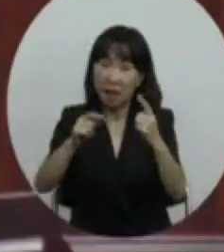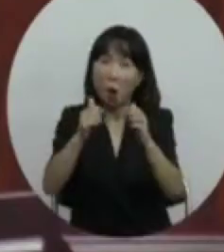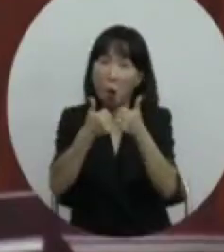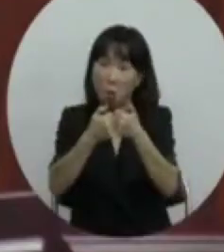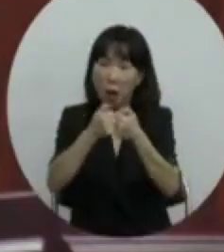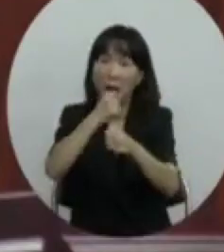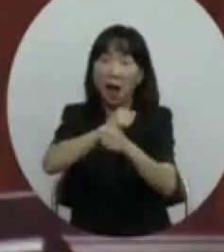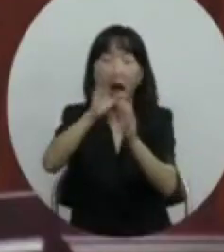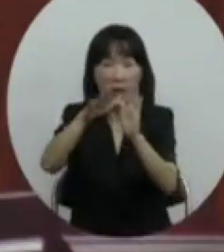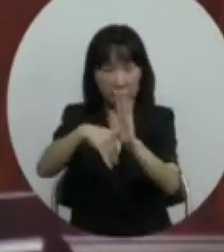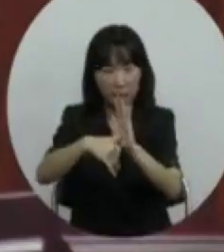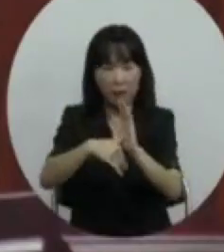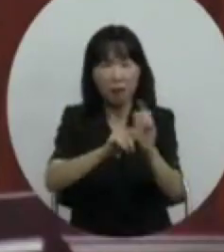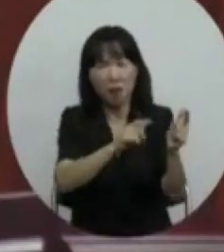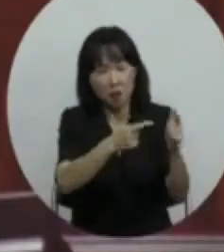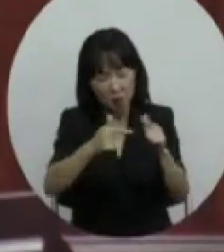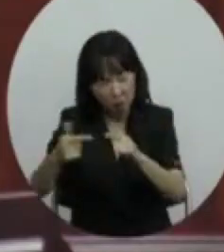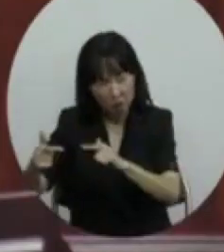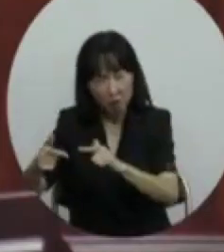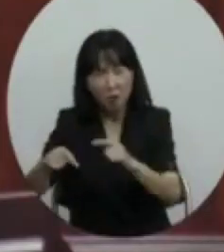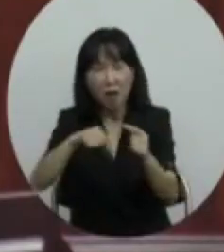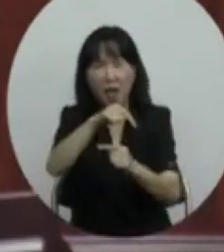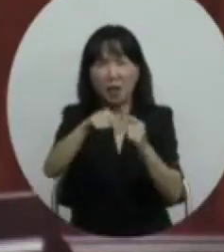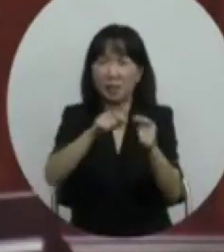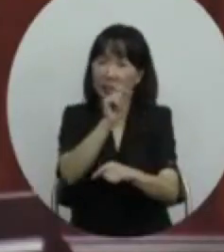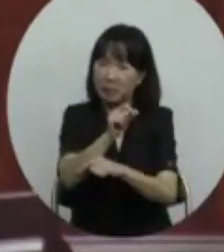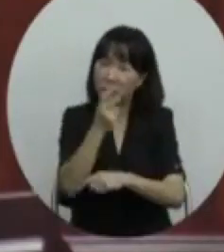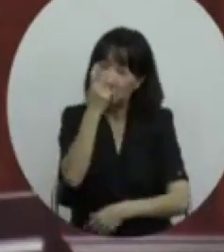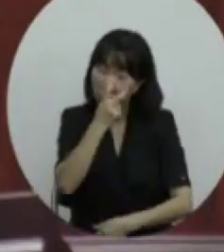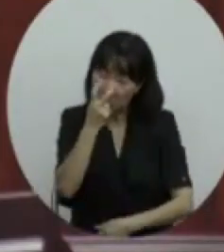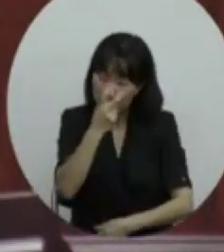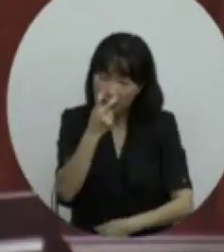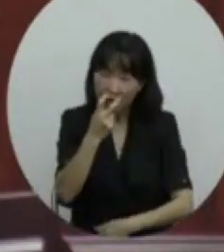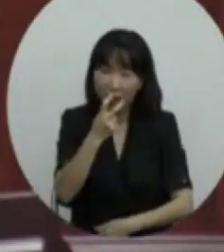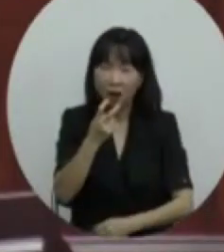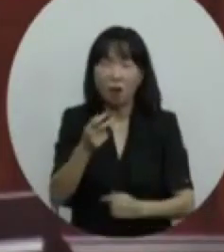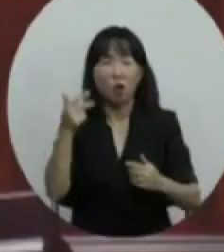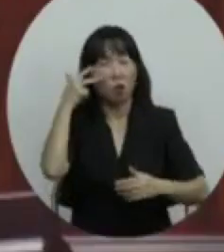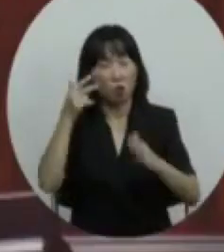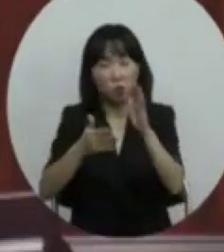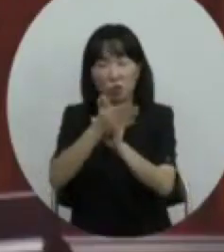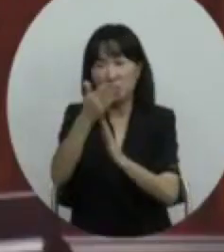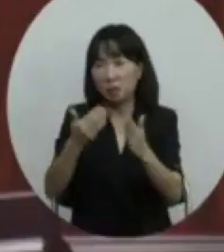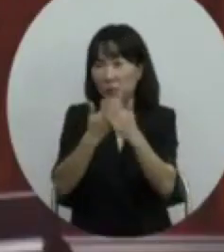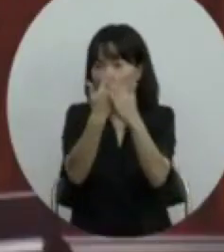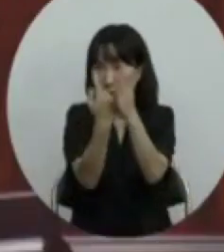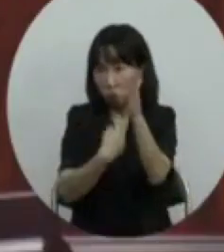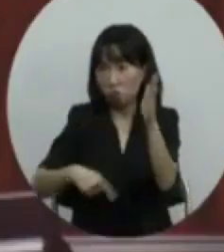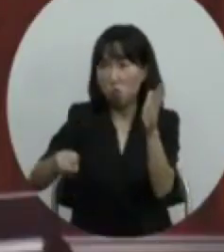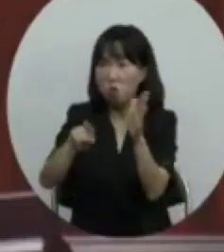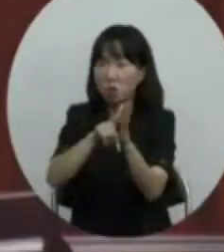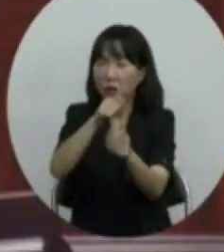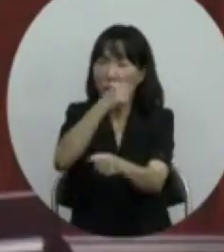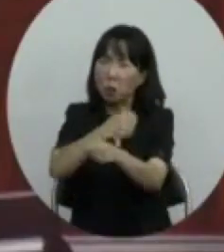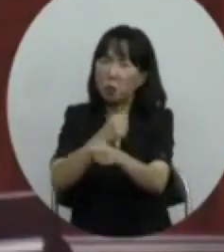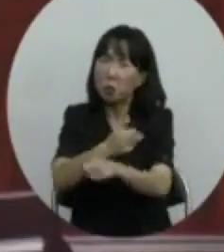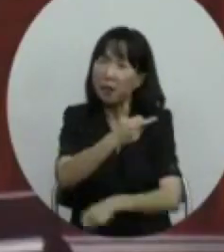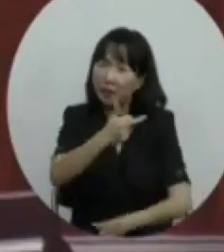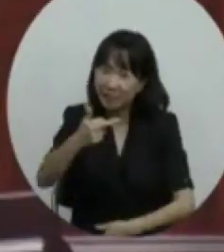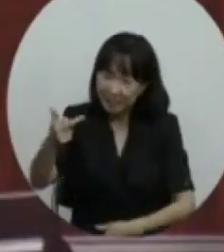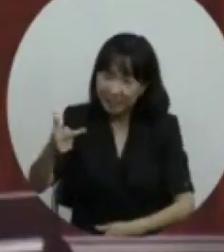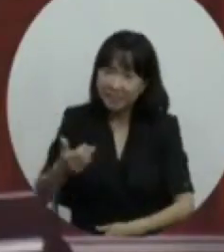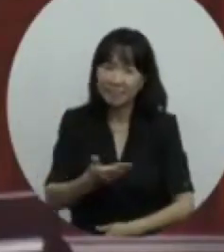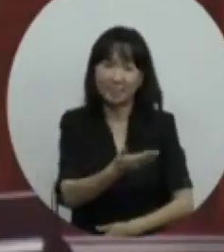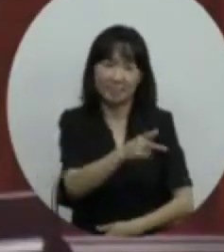많은 안건 처리와 행정사무감사로 여주시 발전을 위해 힘써주신 의원님들의